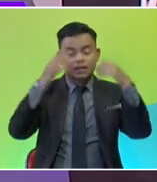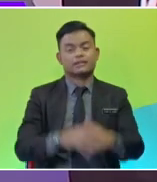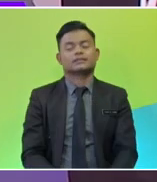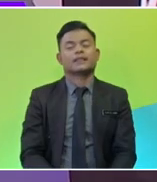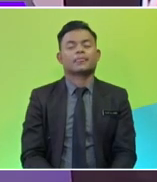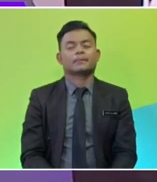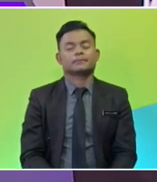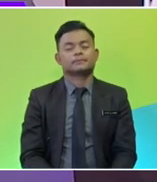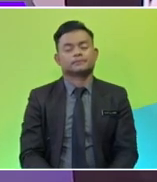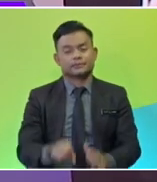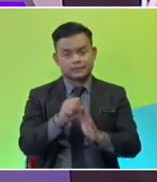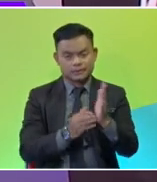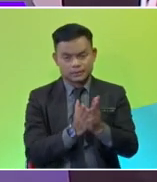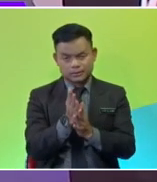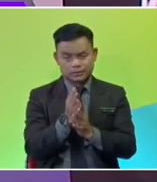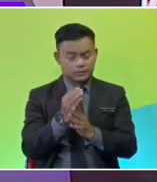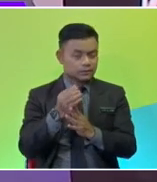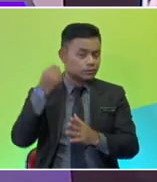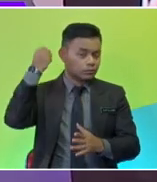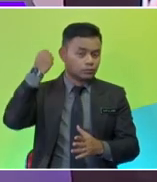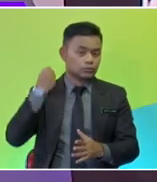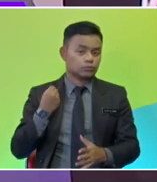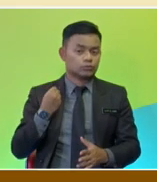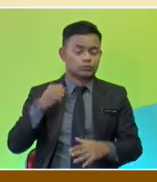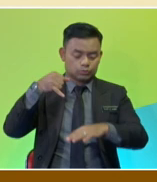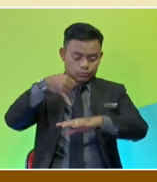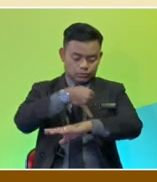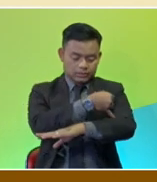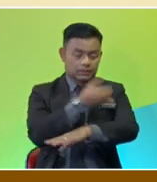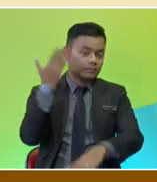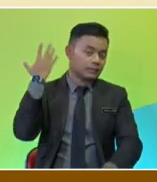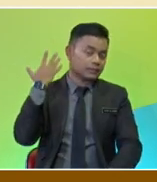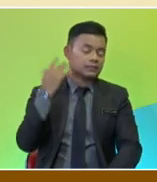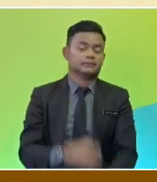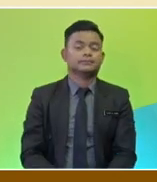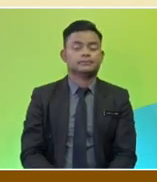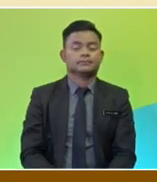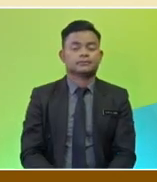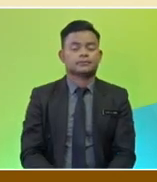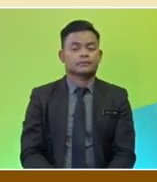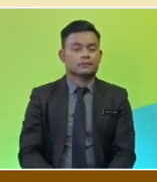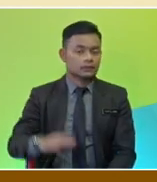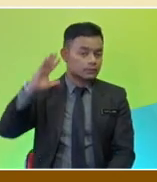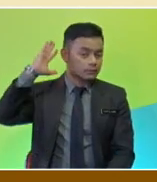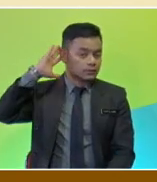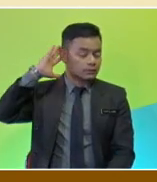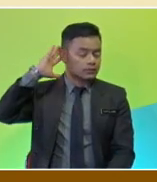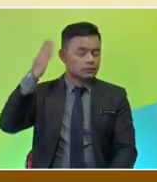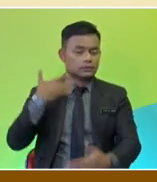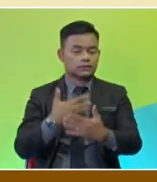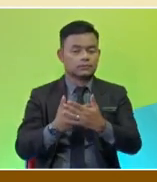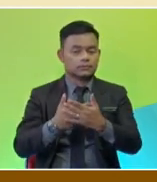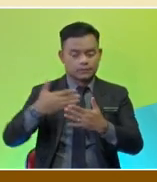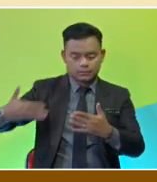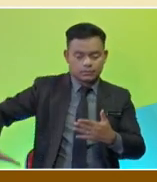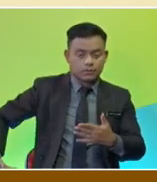tulang belakang oke di bagian tulang belakang Yaitu terdiri daripada atas kepala daripada atas ini sehingga kebahagiaan bawah